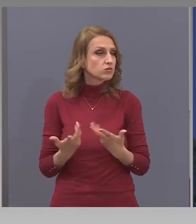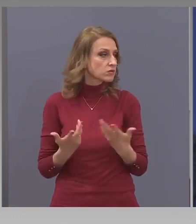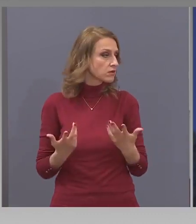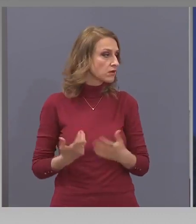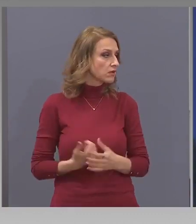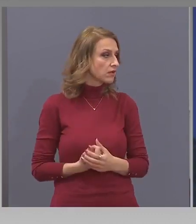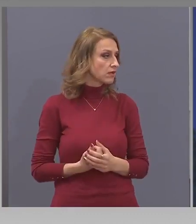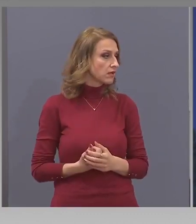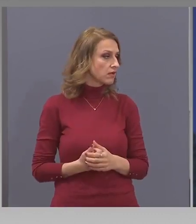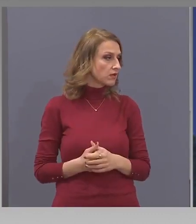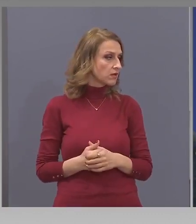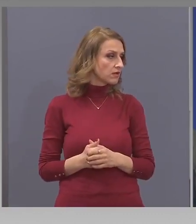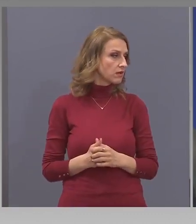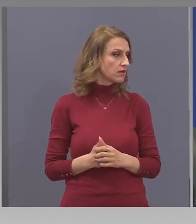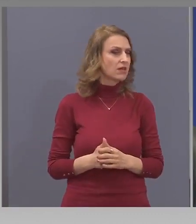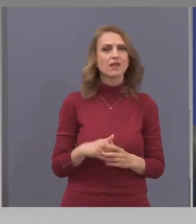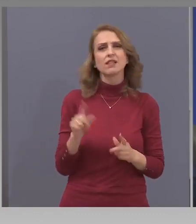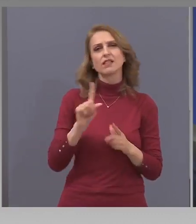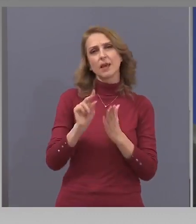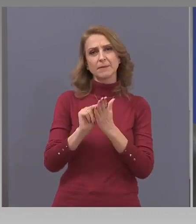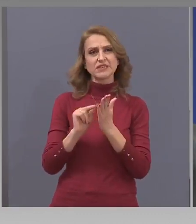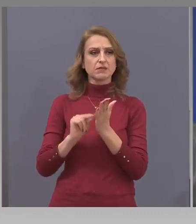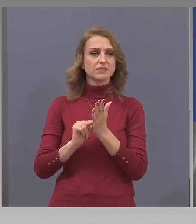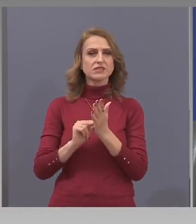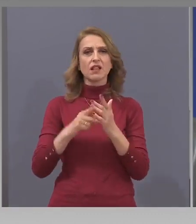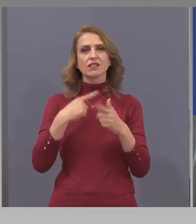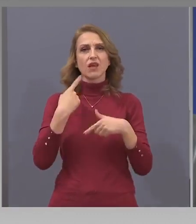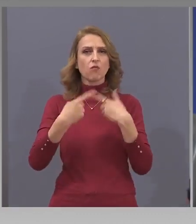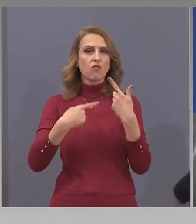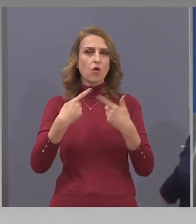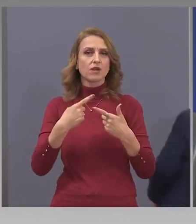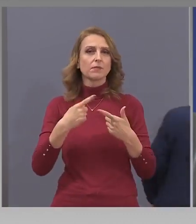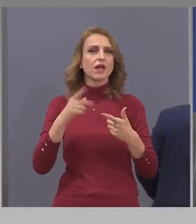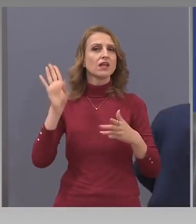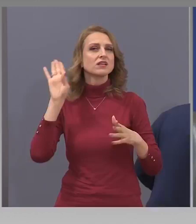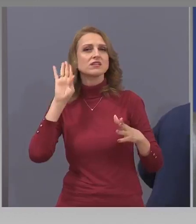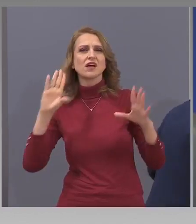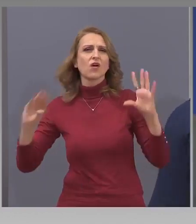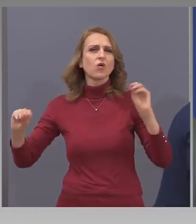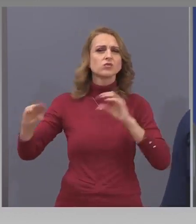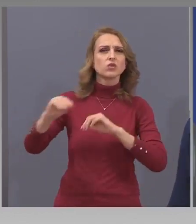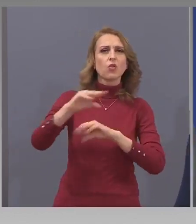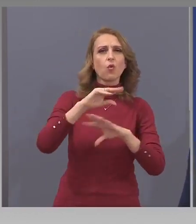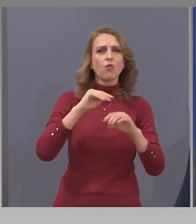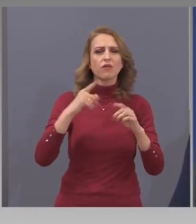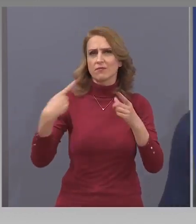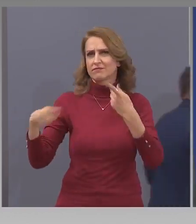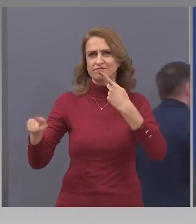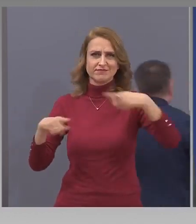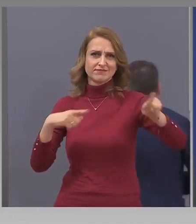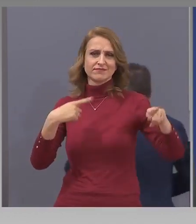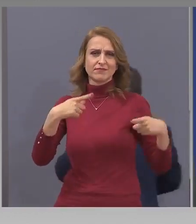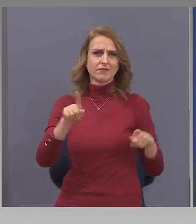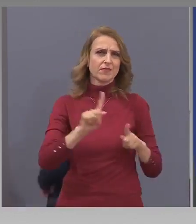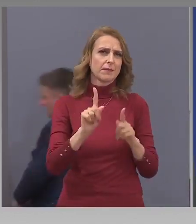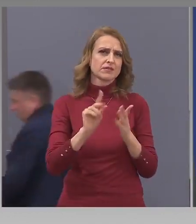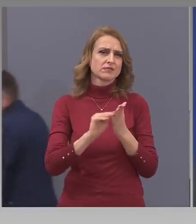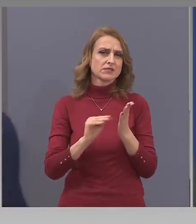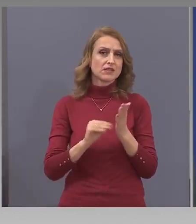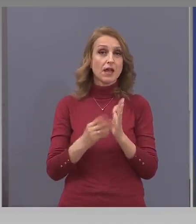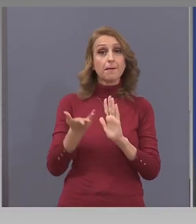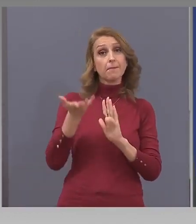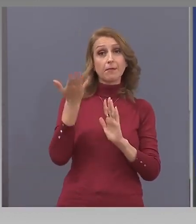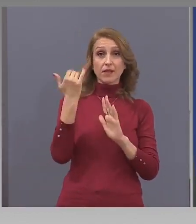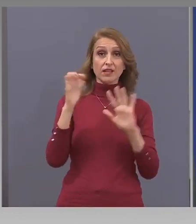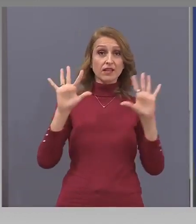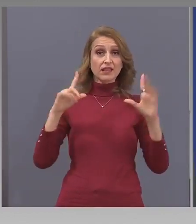Много трудно се коментира всеки слух. Те част от слуховете са взаимоизключващи се. Допреди 10 дни